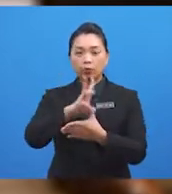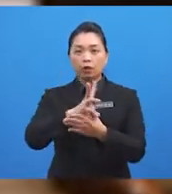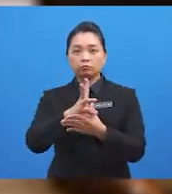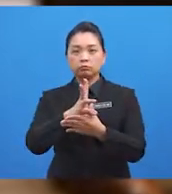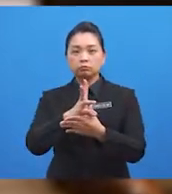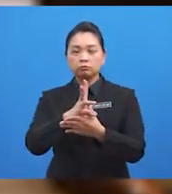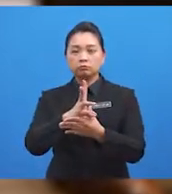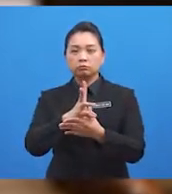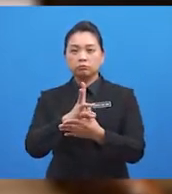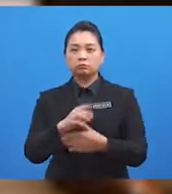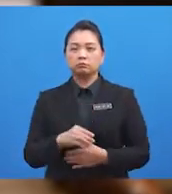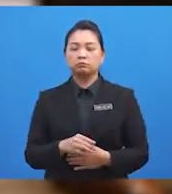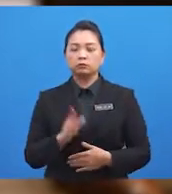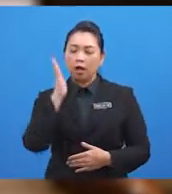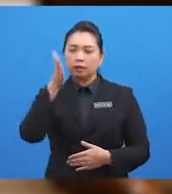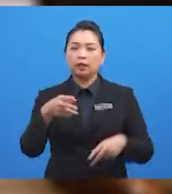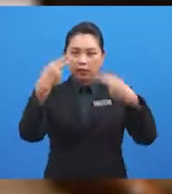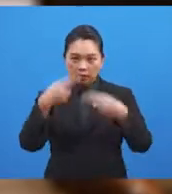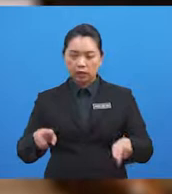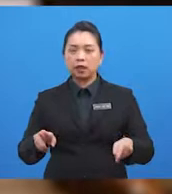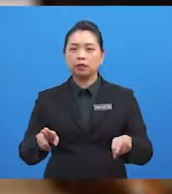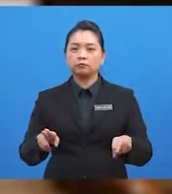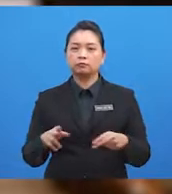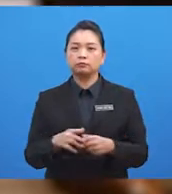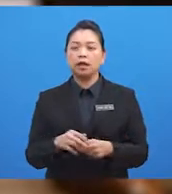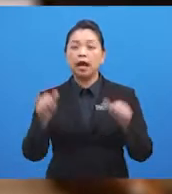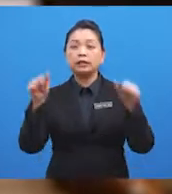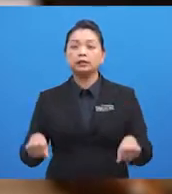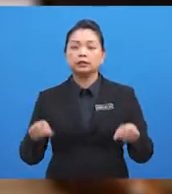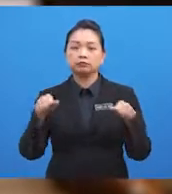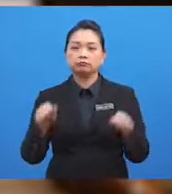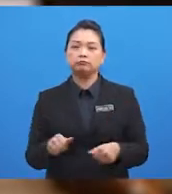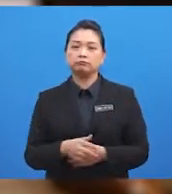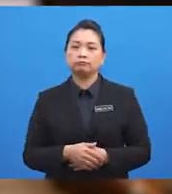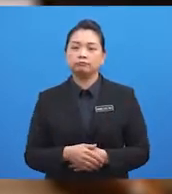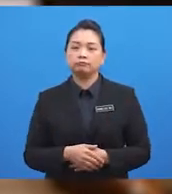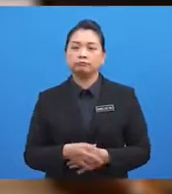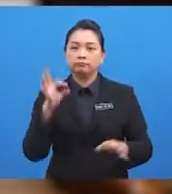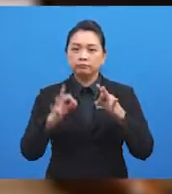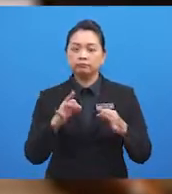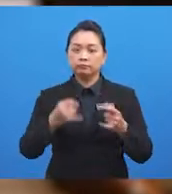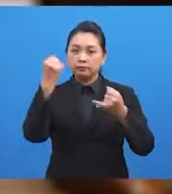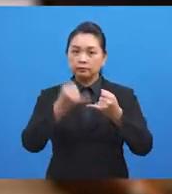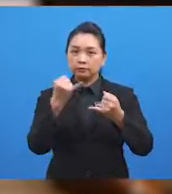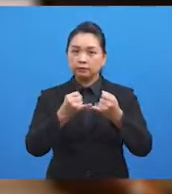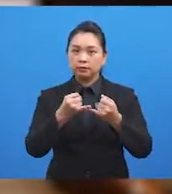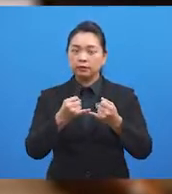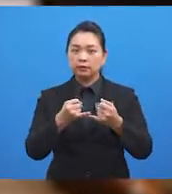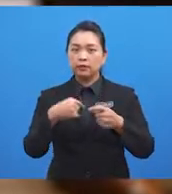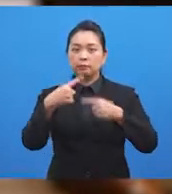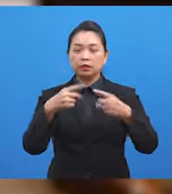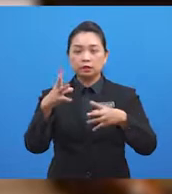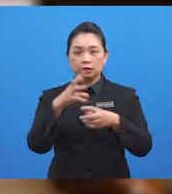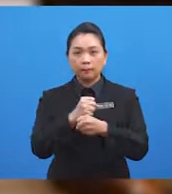keizinan, juga akan hilang kelayakannya. Dan yang terakhir, jika mendapat kewarganegaraan